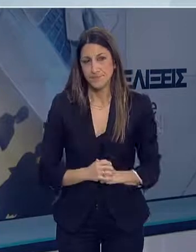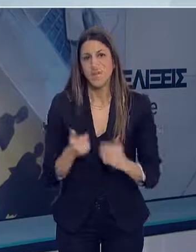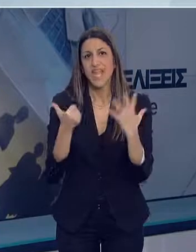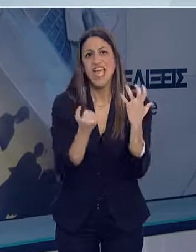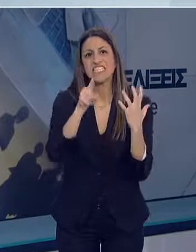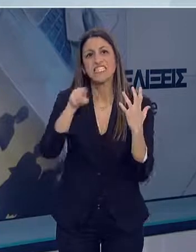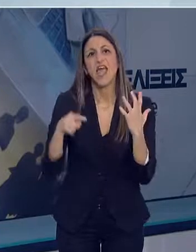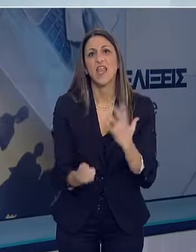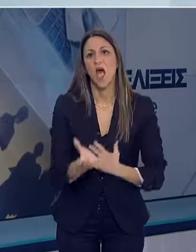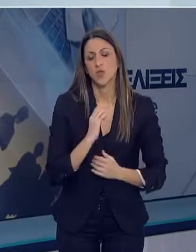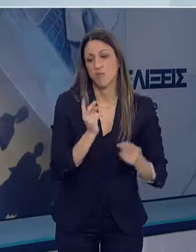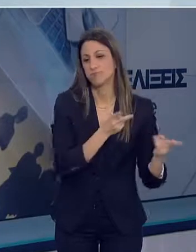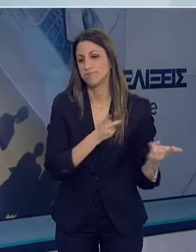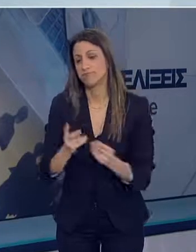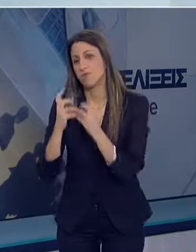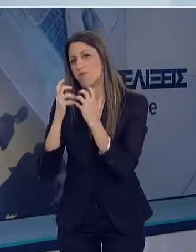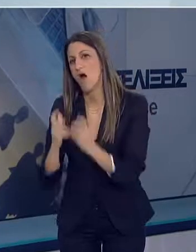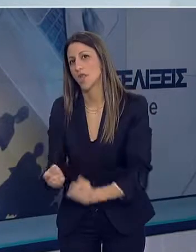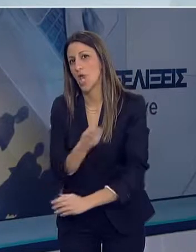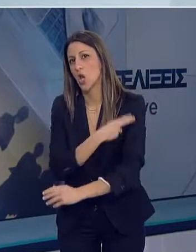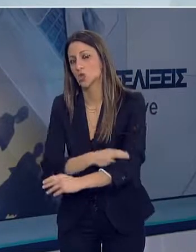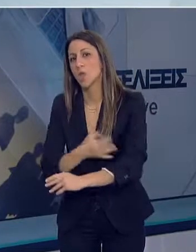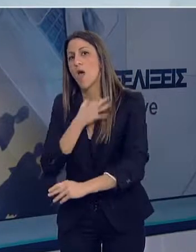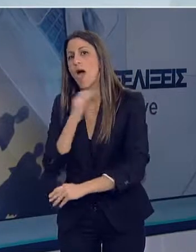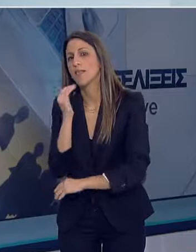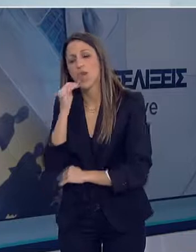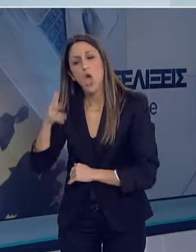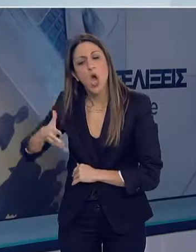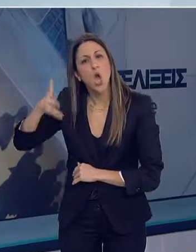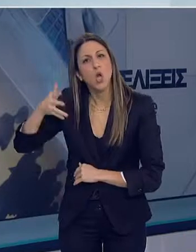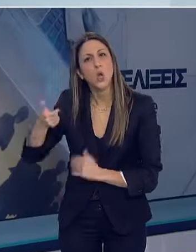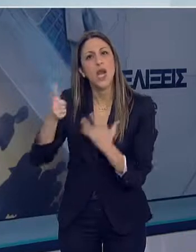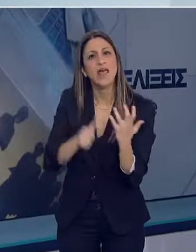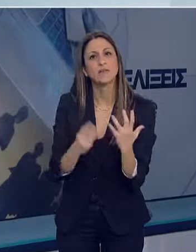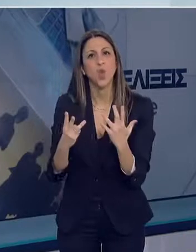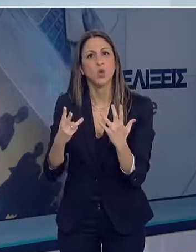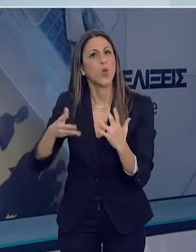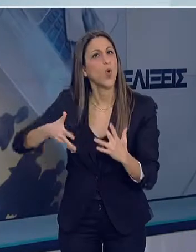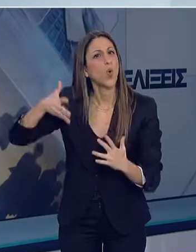69 συμπολίτες μας νοσηλεύονται διασωληνωμένοι. Η διάμεση ηλικία τους είναι τα 68 έτη.